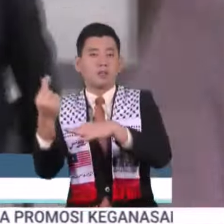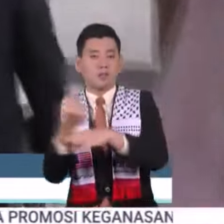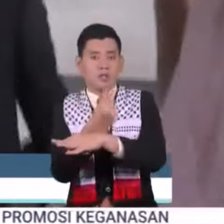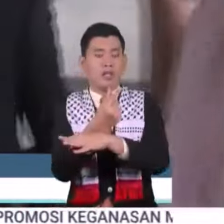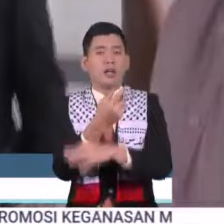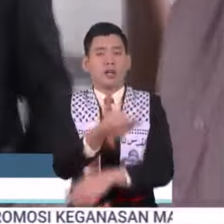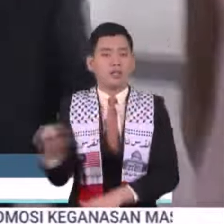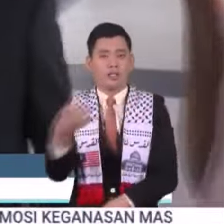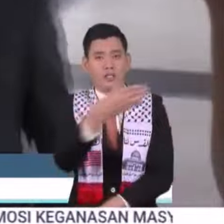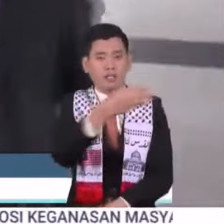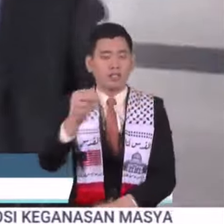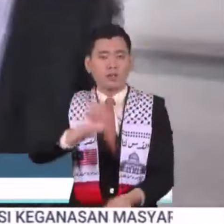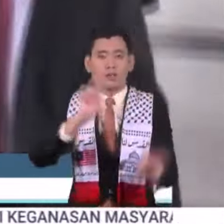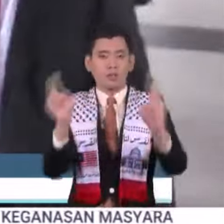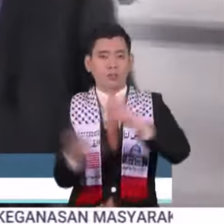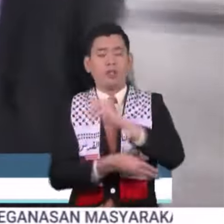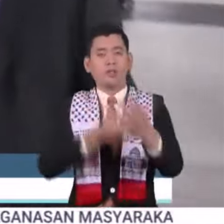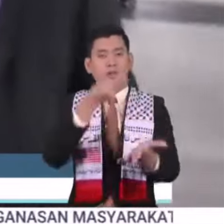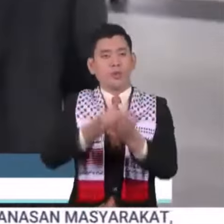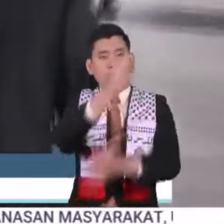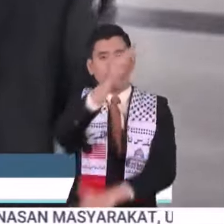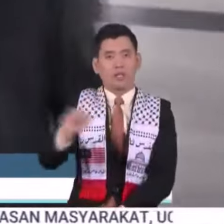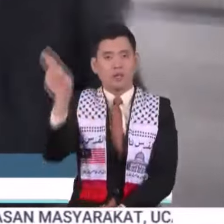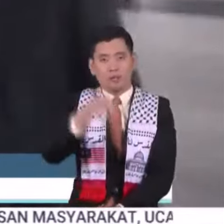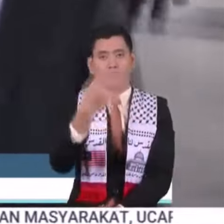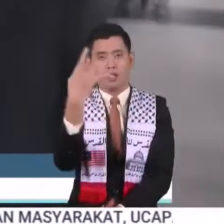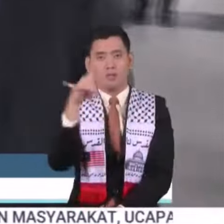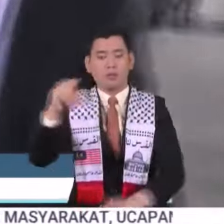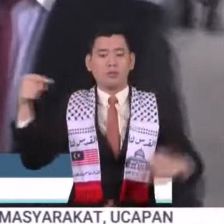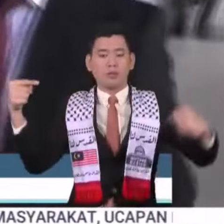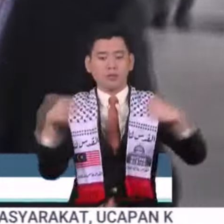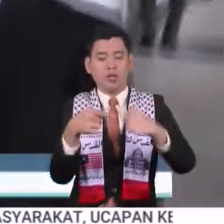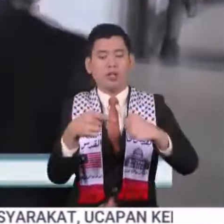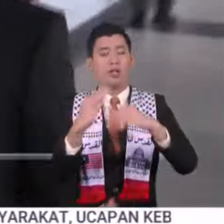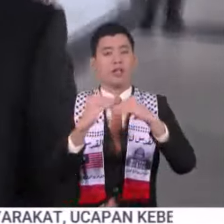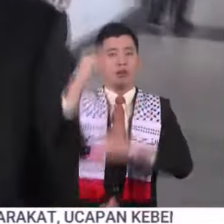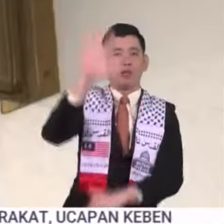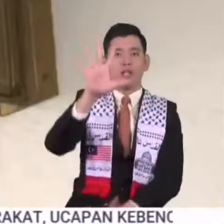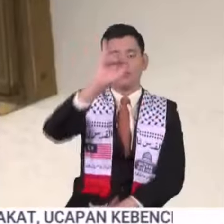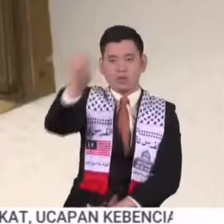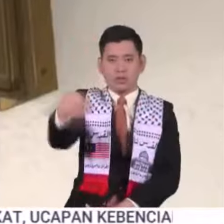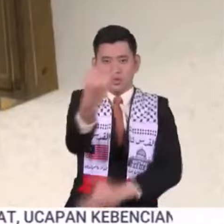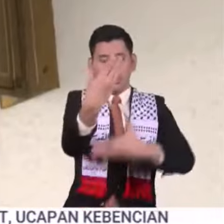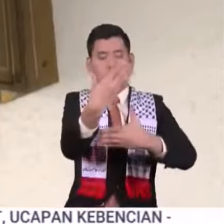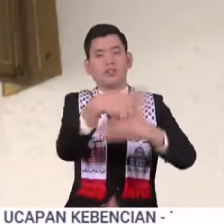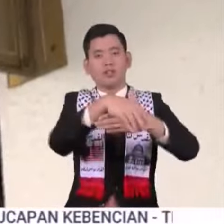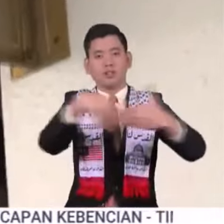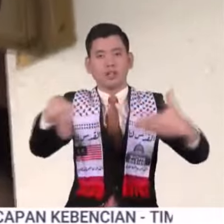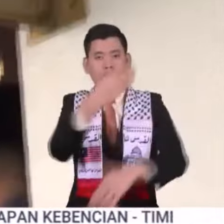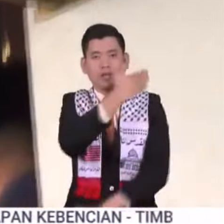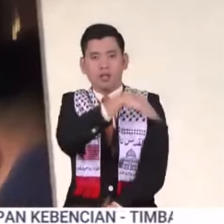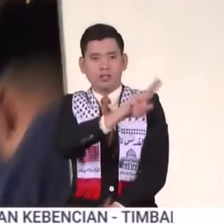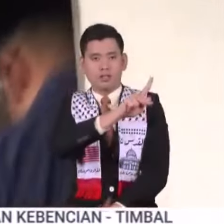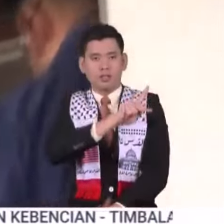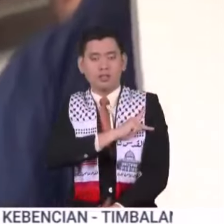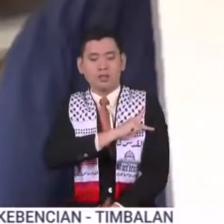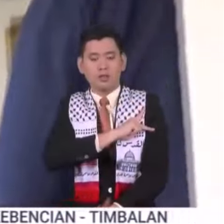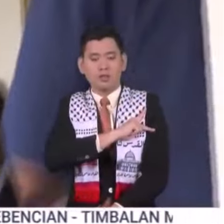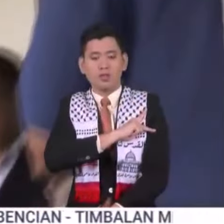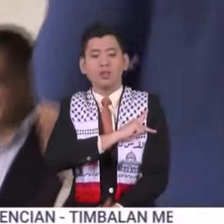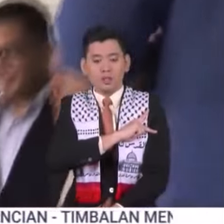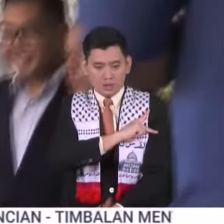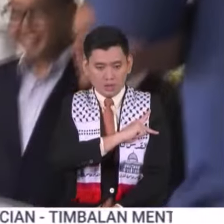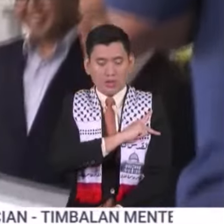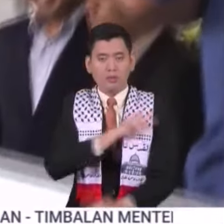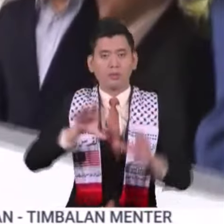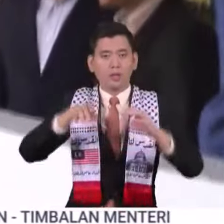haram. 18 lagi tuduhan pengubahan wang haram lebih RM5 juta dikenakan terhadap bekas ketua penerangan Parti